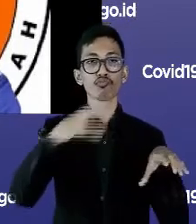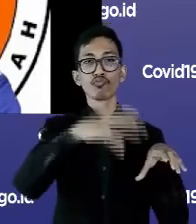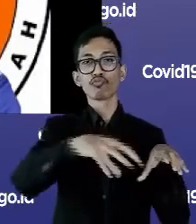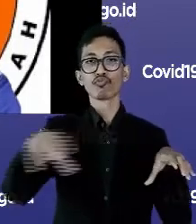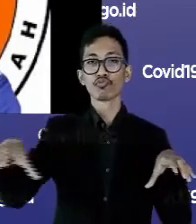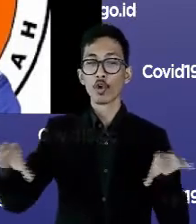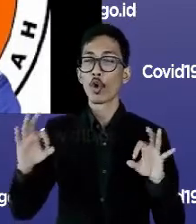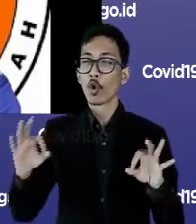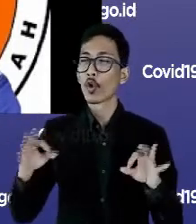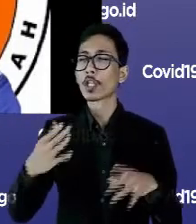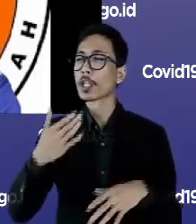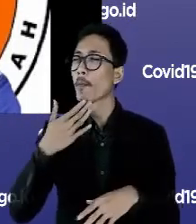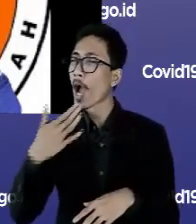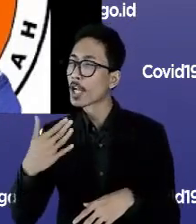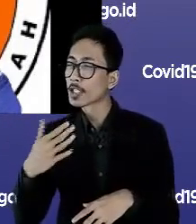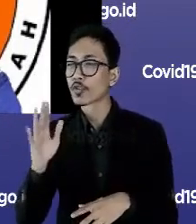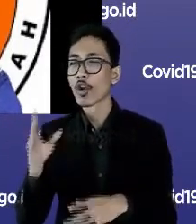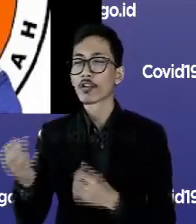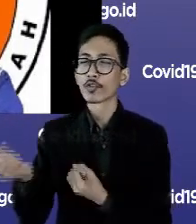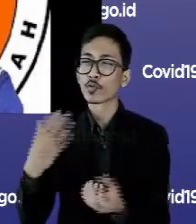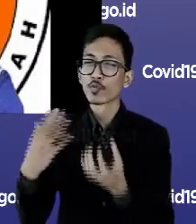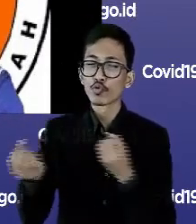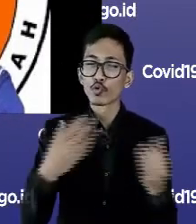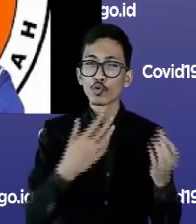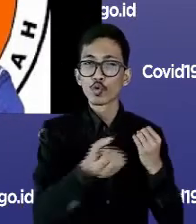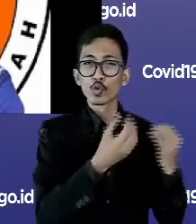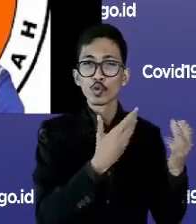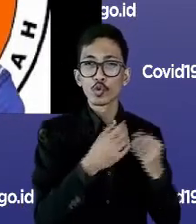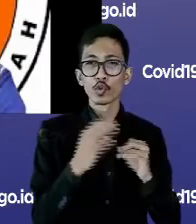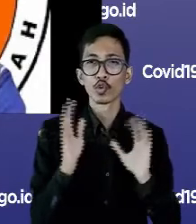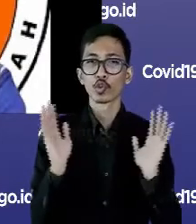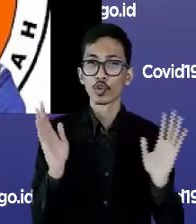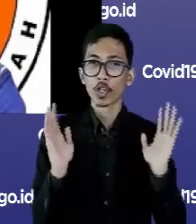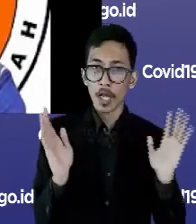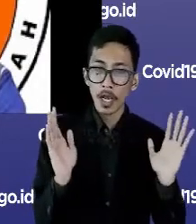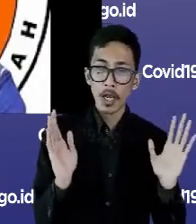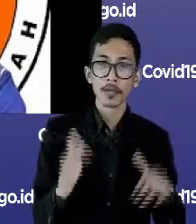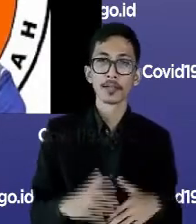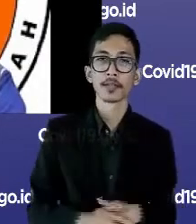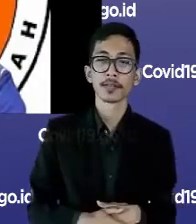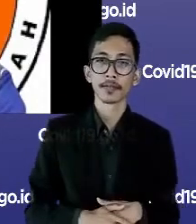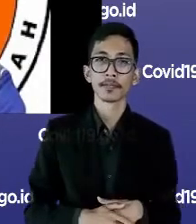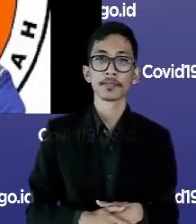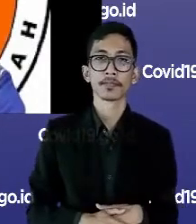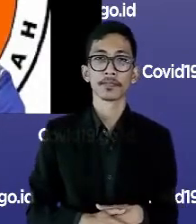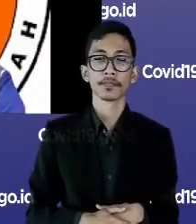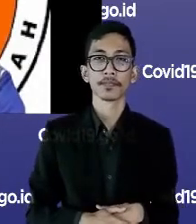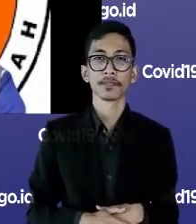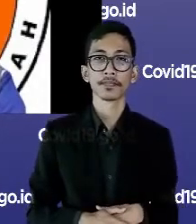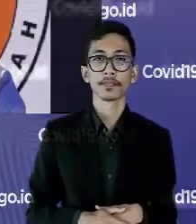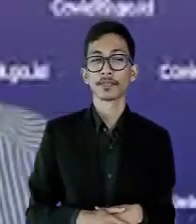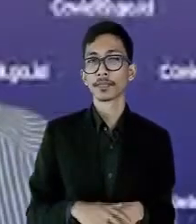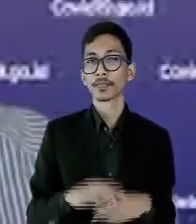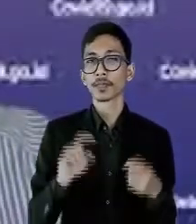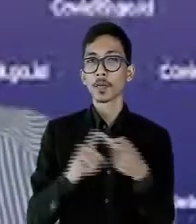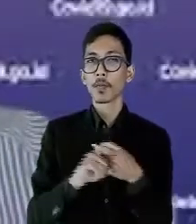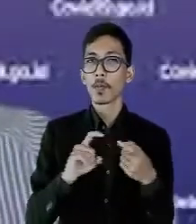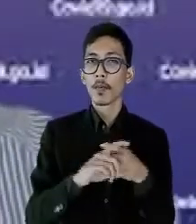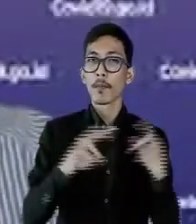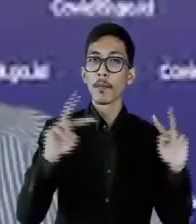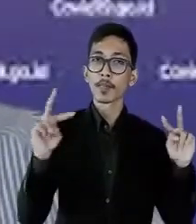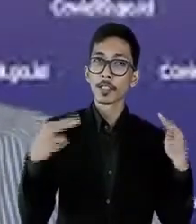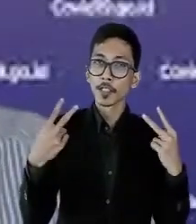kasih atas apa yang sudah dijelaskan dan sangat terang benderang. Pemirsa, kawan-kawan semuanya,